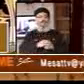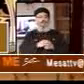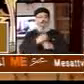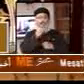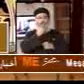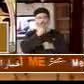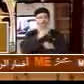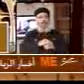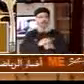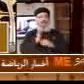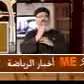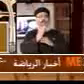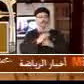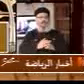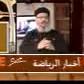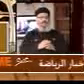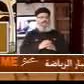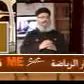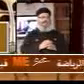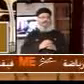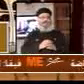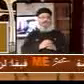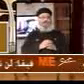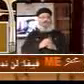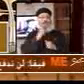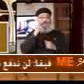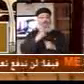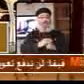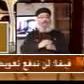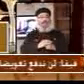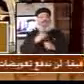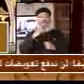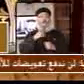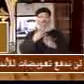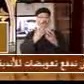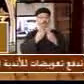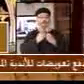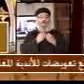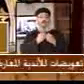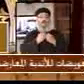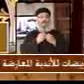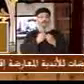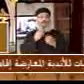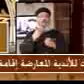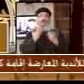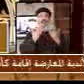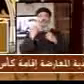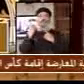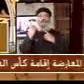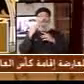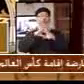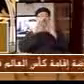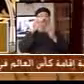7 من الخبزات وقليل من السمك، حتى لو كان احتياجك قول له: يا رب ده أنا أحطه